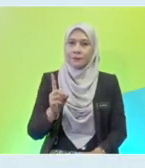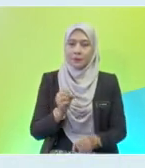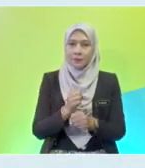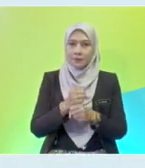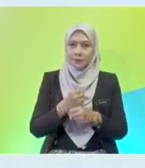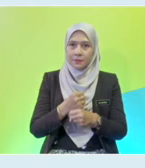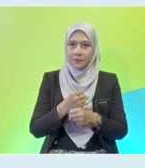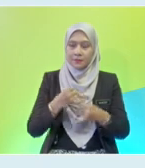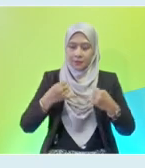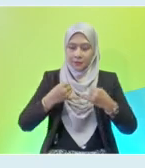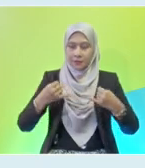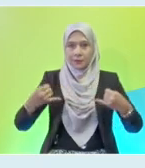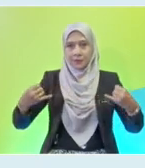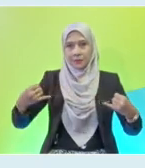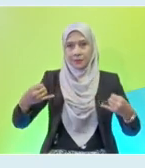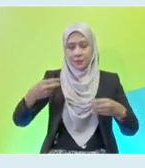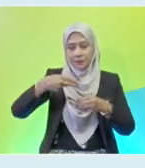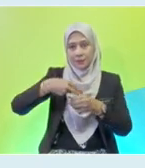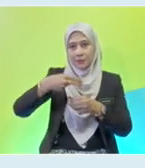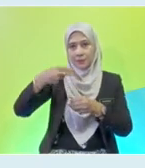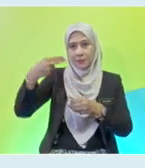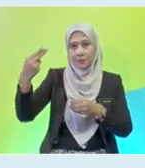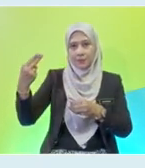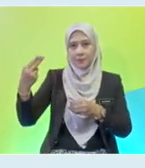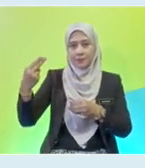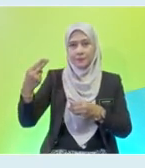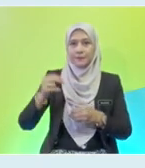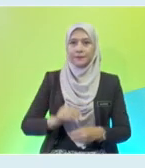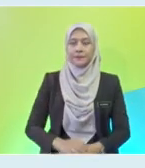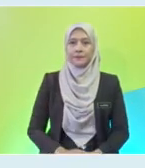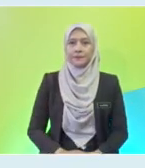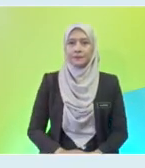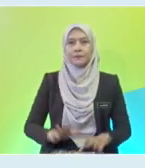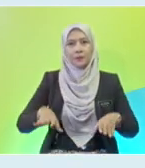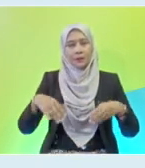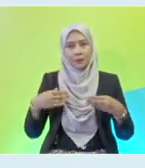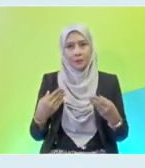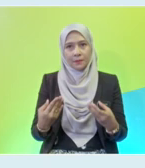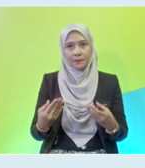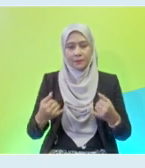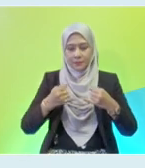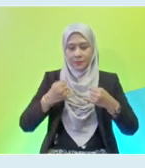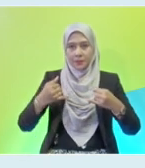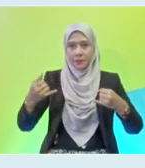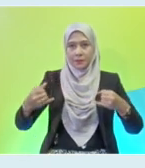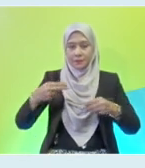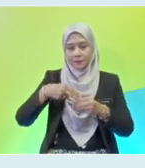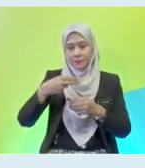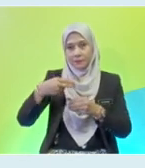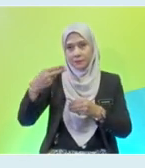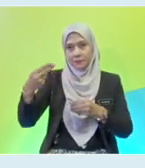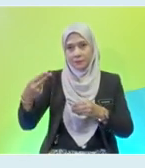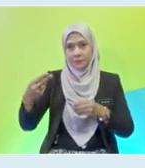jadi kita paham dulu ah macam mana ikatan hidrogen terbentuk jadi di sini kita tahu ikatan hidrogen terbentuk